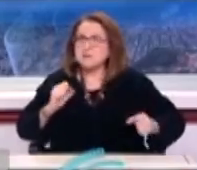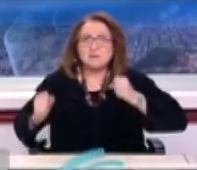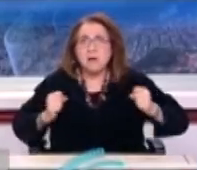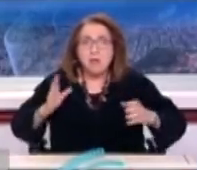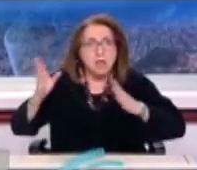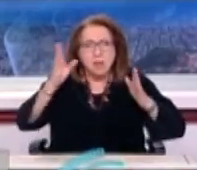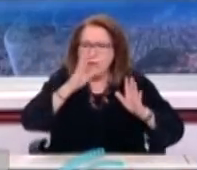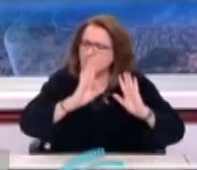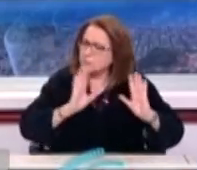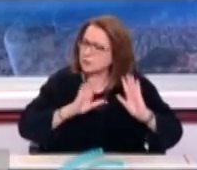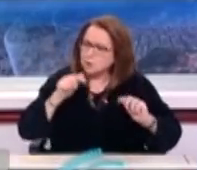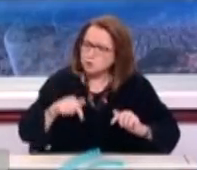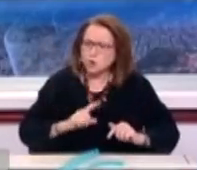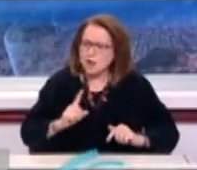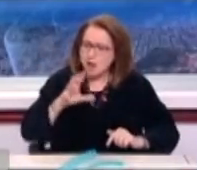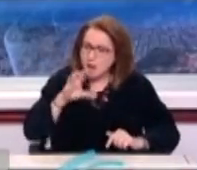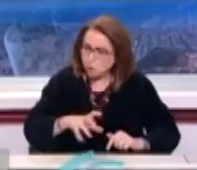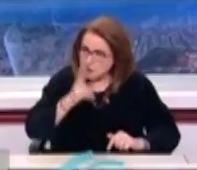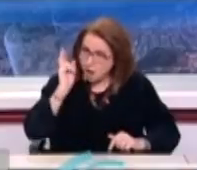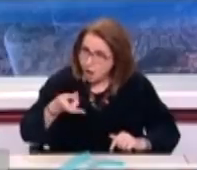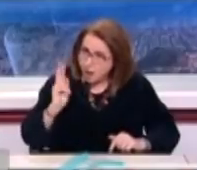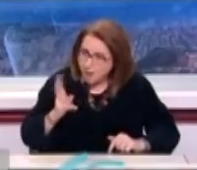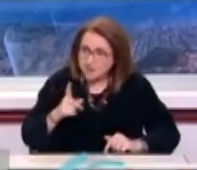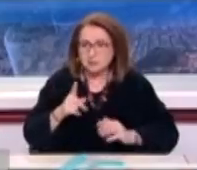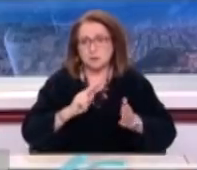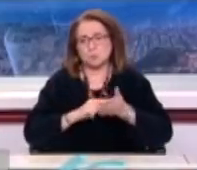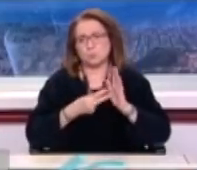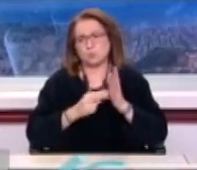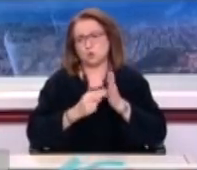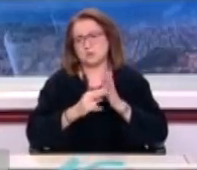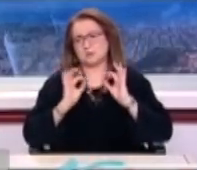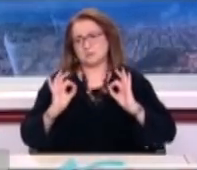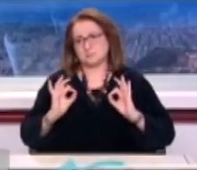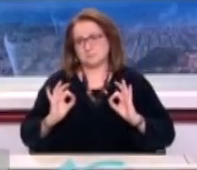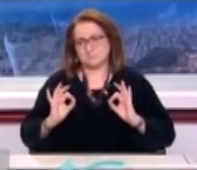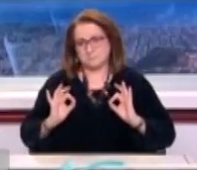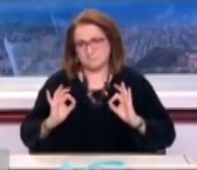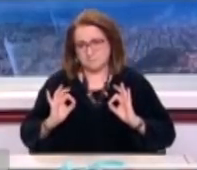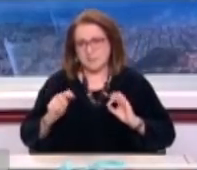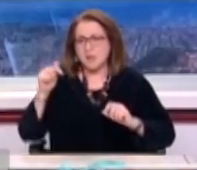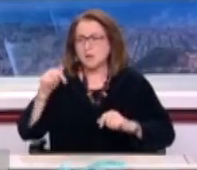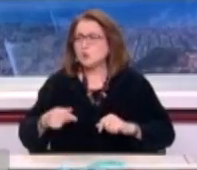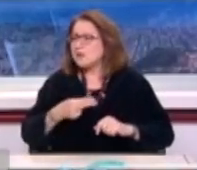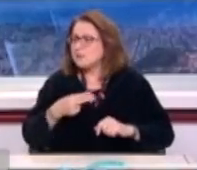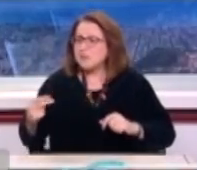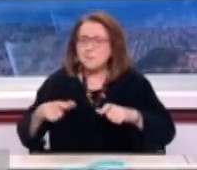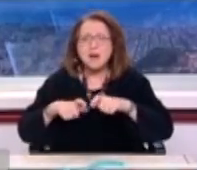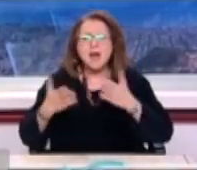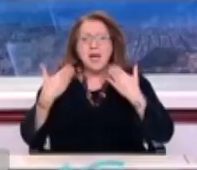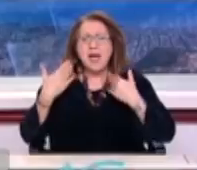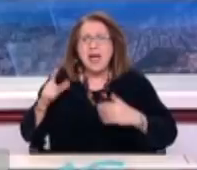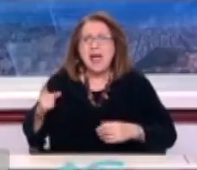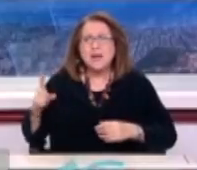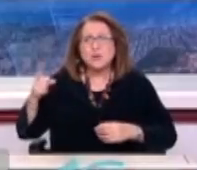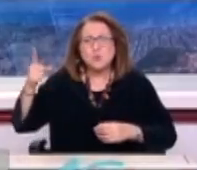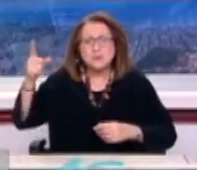αυτή την εποχή. Αυτοί οι άνθρωποι θα πρέπει να προστατευτούν ιδιαίτερα, γιατί είναι οι άνθρωποι ψηλότεροι κινδύνου. Σχετικά με τις σχολικές εκδρομές,